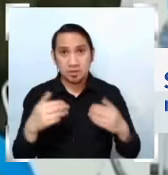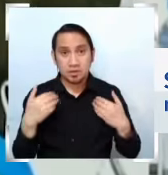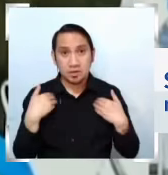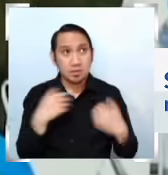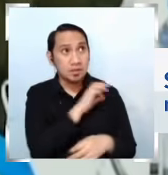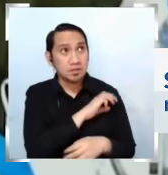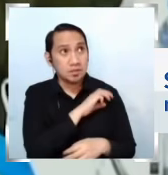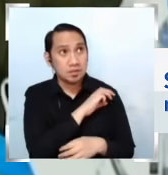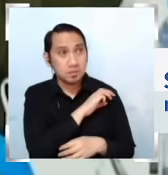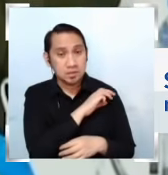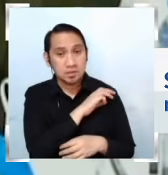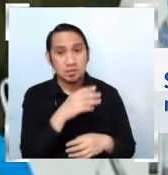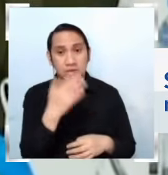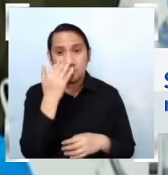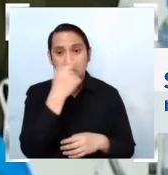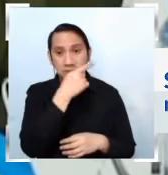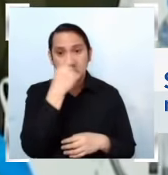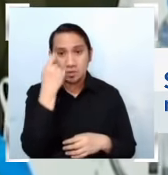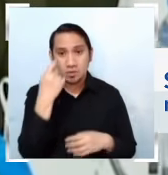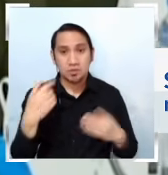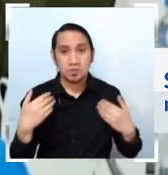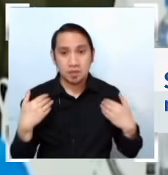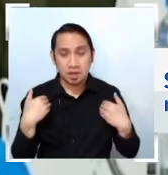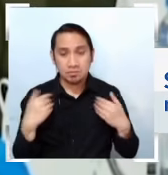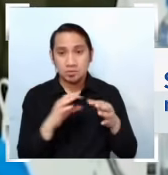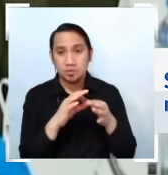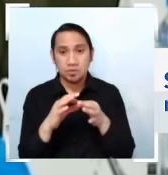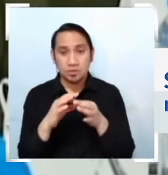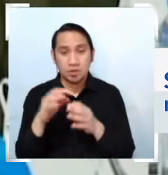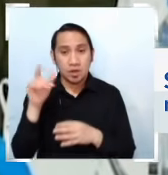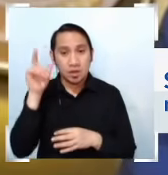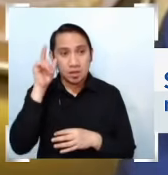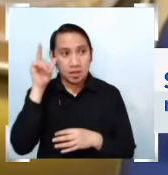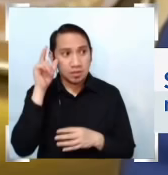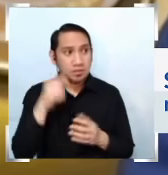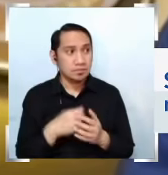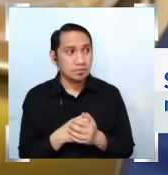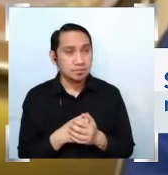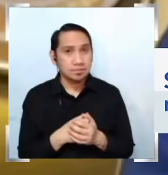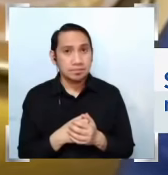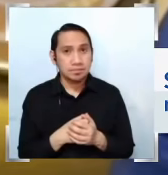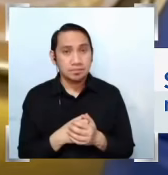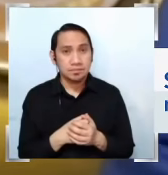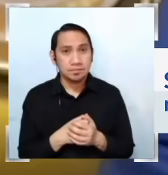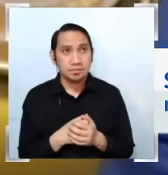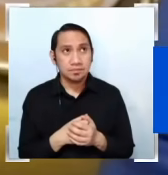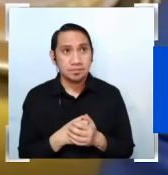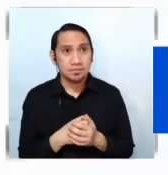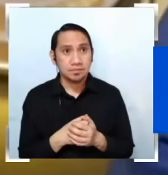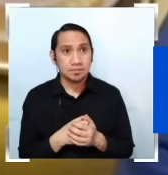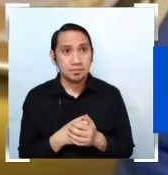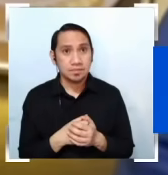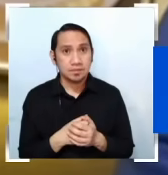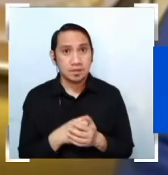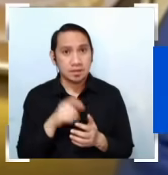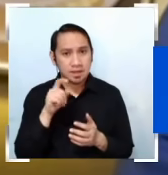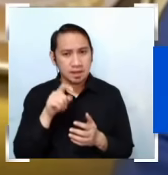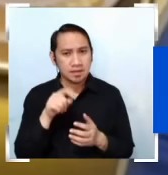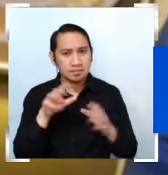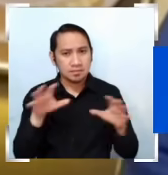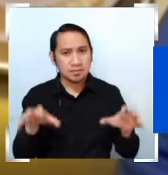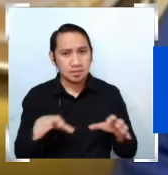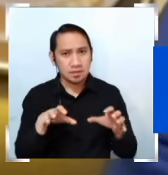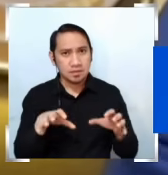Go dahil sa pagkakaugnay kay Lau. Sabi ng chairman ng Ethics Committee, kailangan kong aksyonan kung ano man po yung mga ifinile na